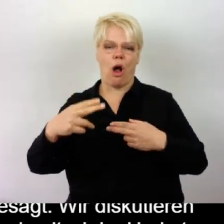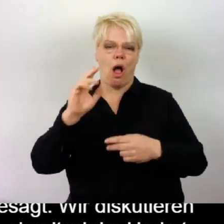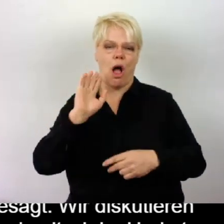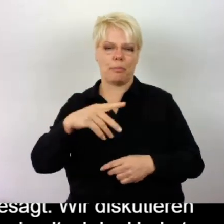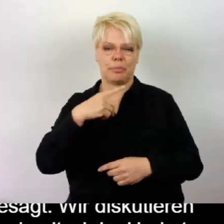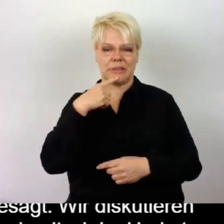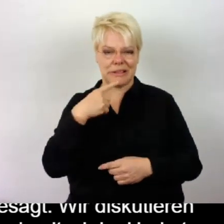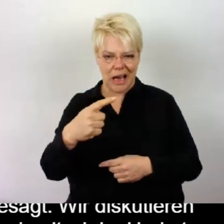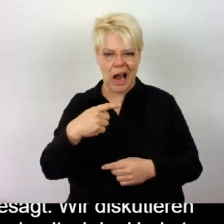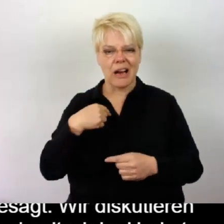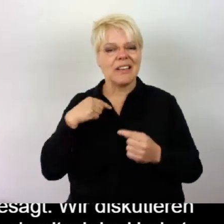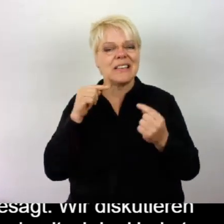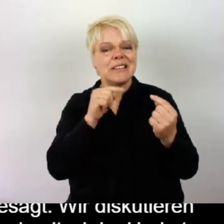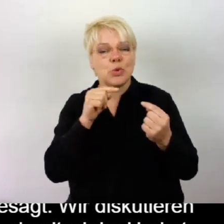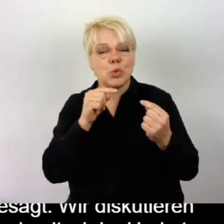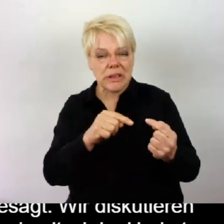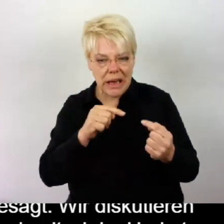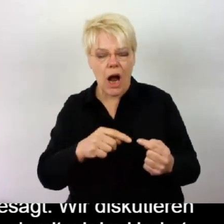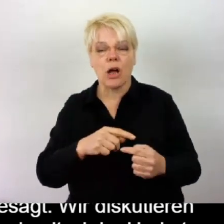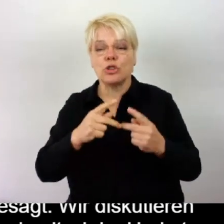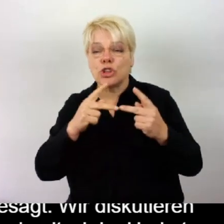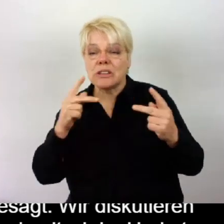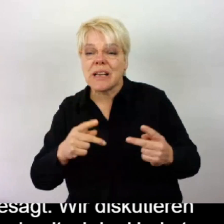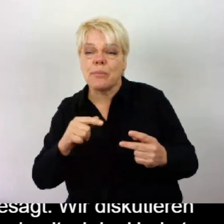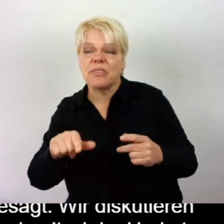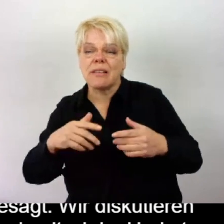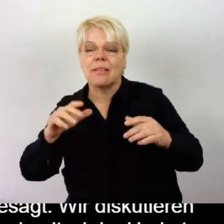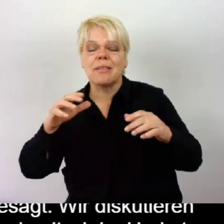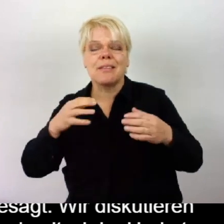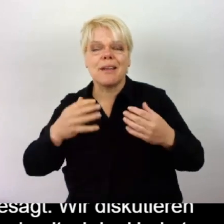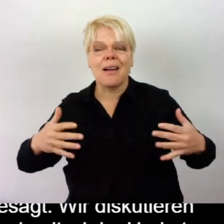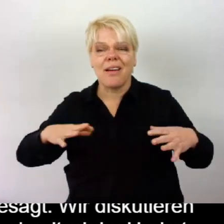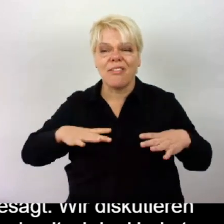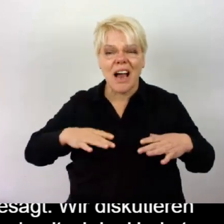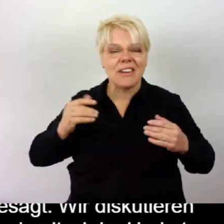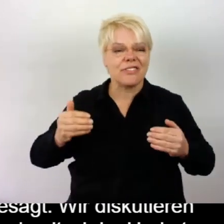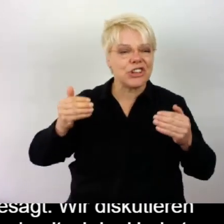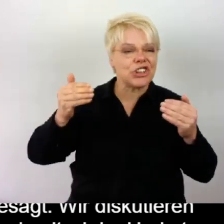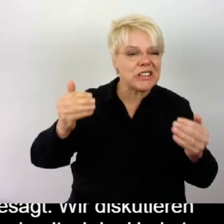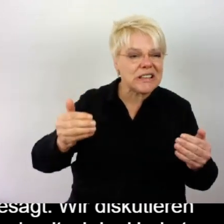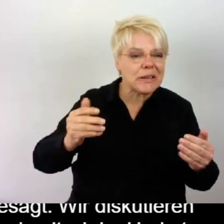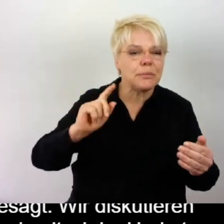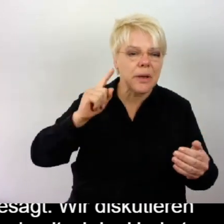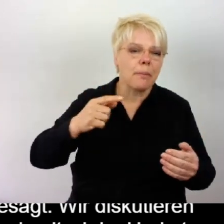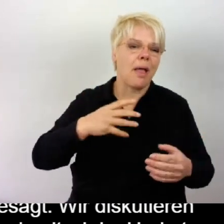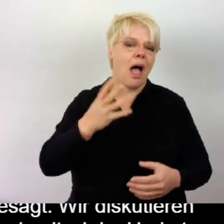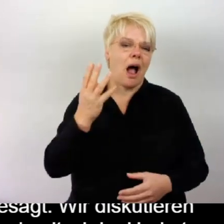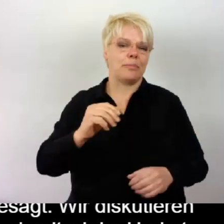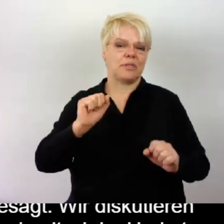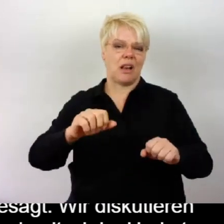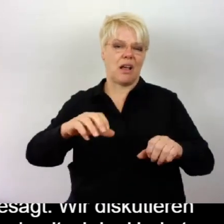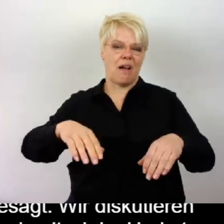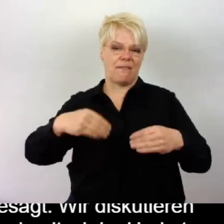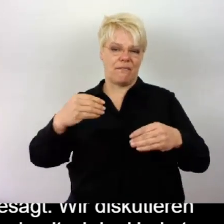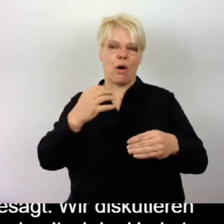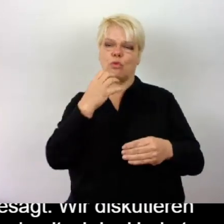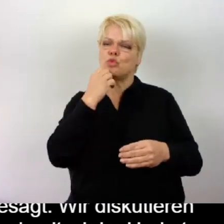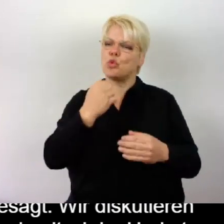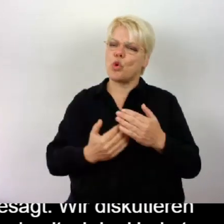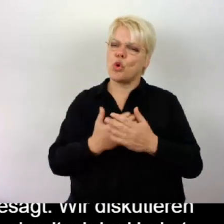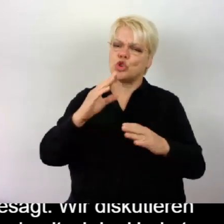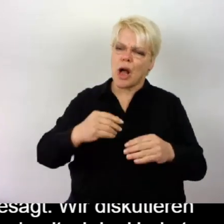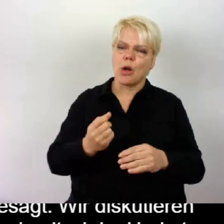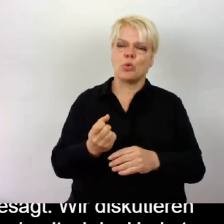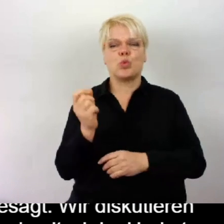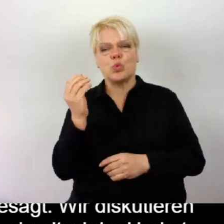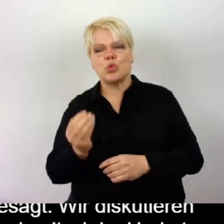Corona-Pandemie hat ja auch die Kinos in Bayern wirklich teilweise in eine existenzbedrohende Situation gebracht. Und das für den Film